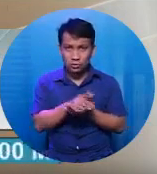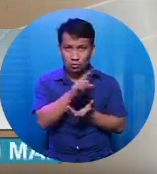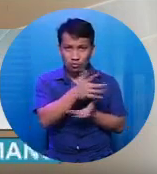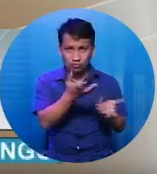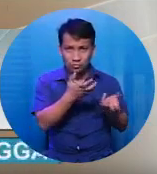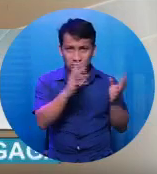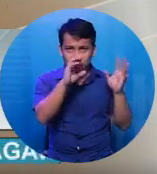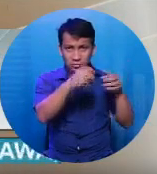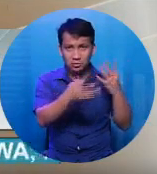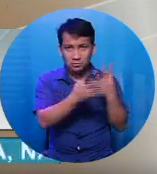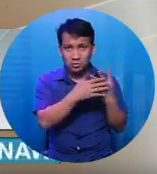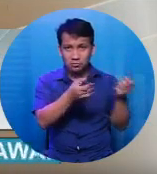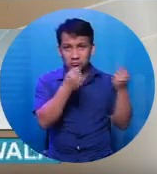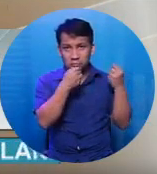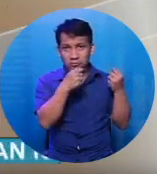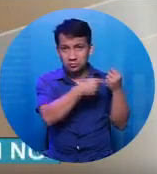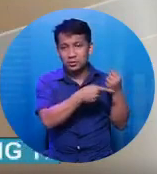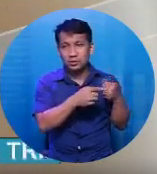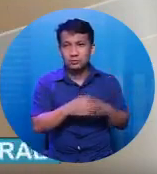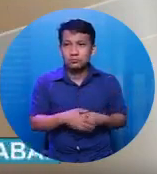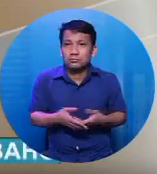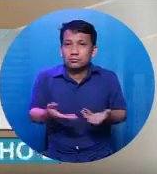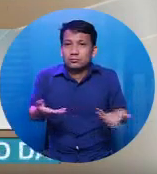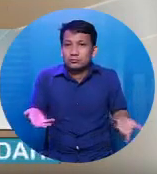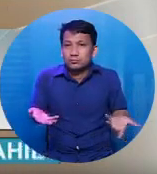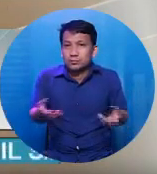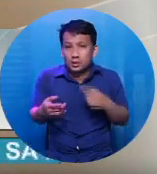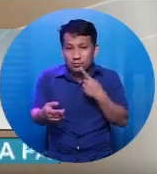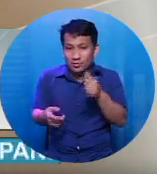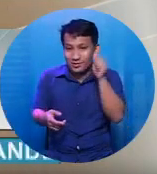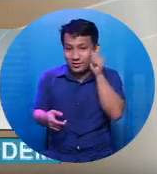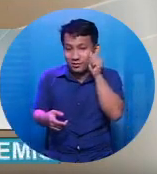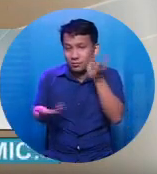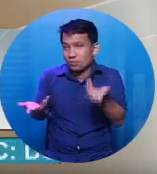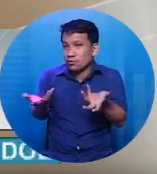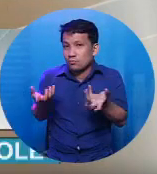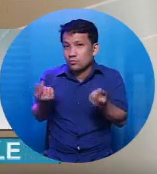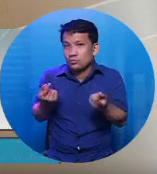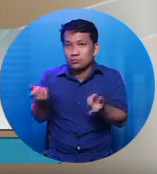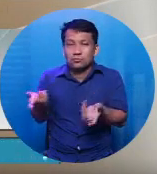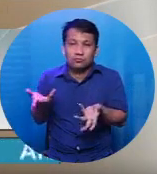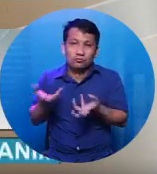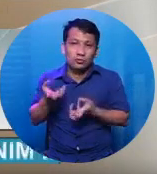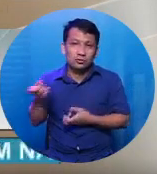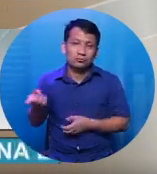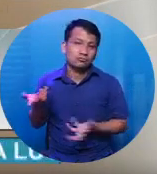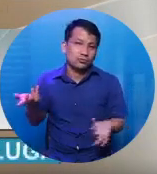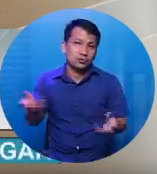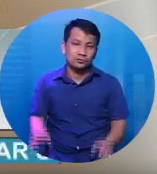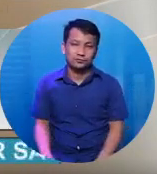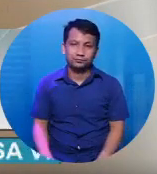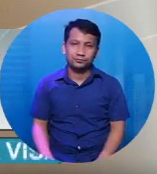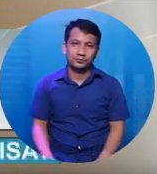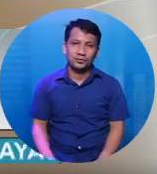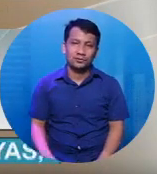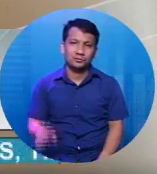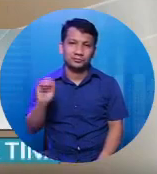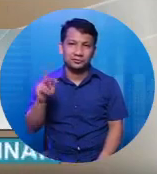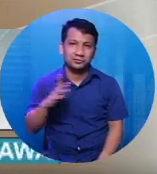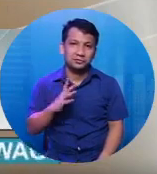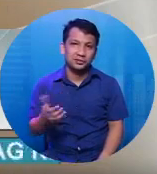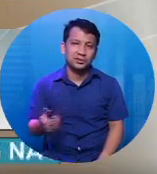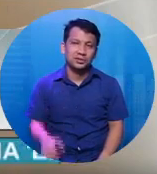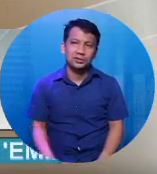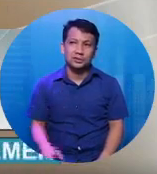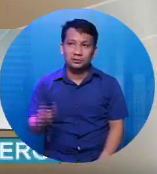gusto niya mangyari. Wala pa akong magagawa, sir, kung yun yung gusto niya eh. Okay. Sige.